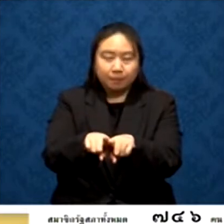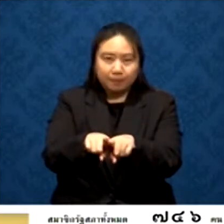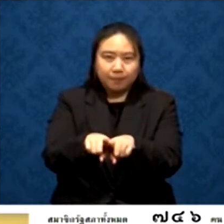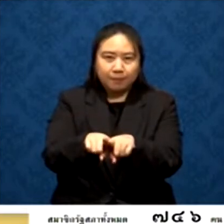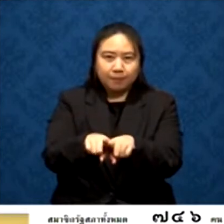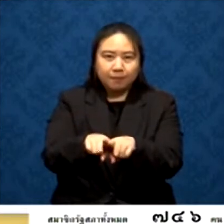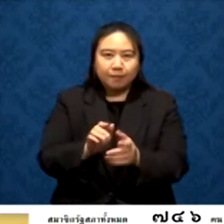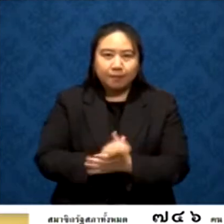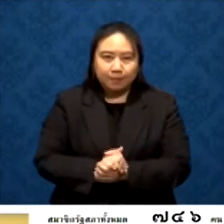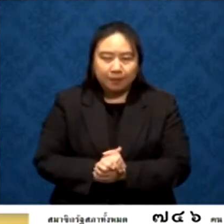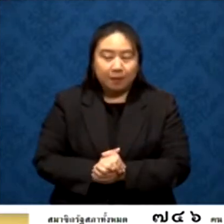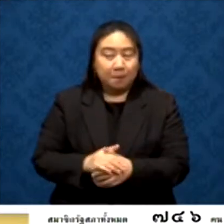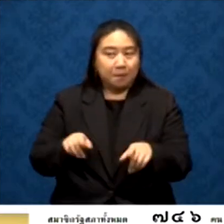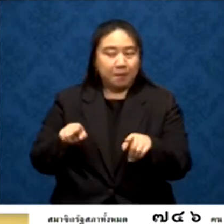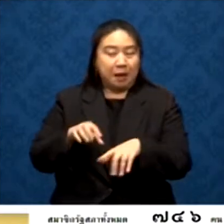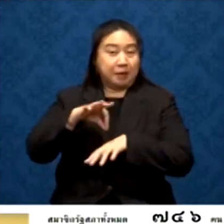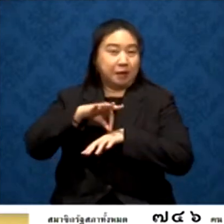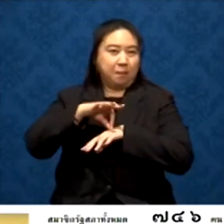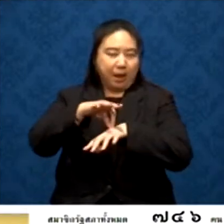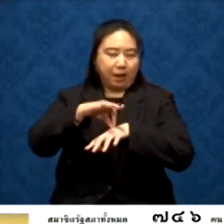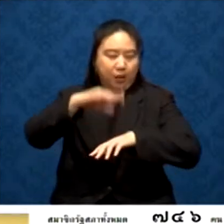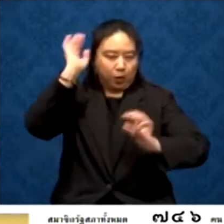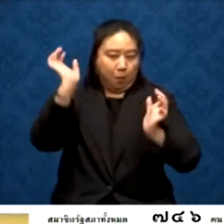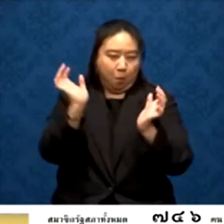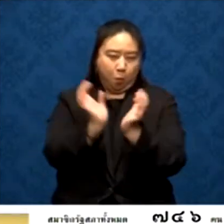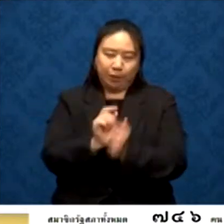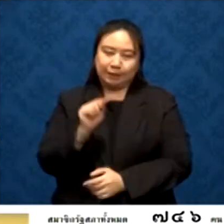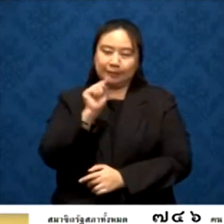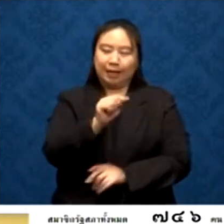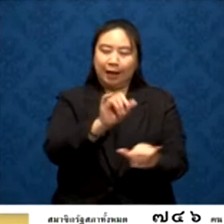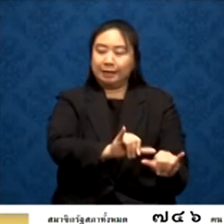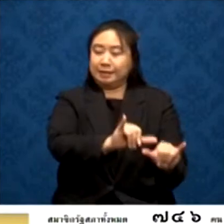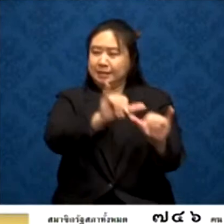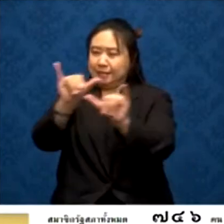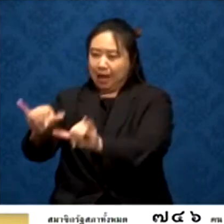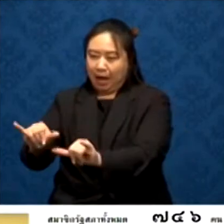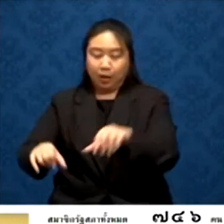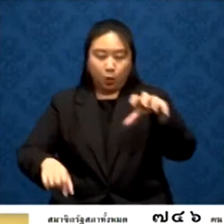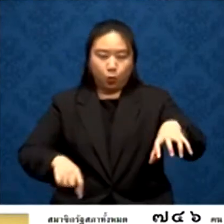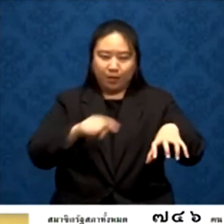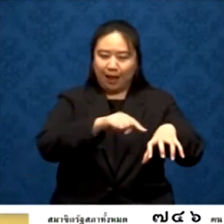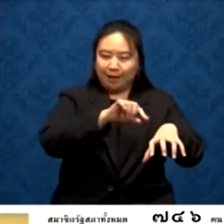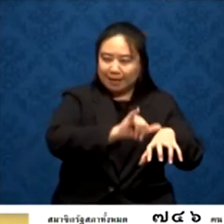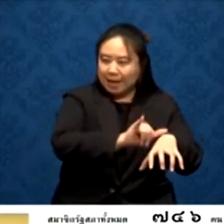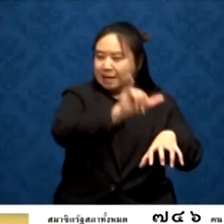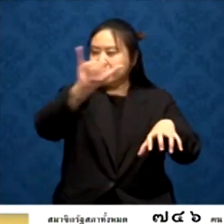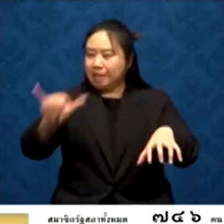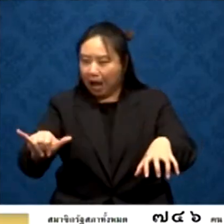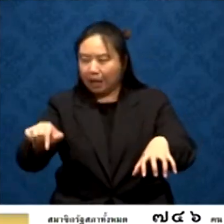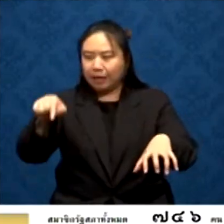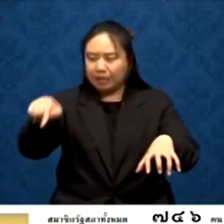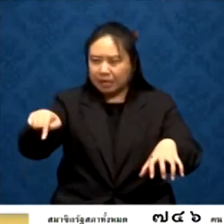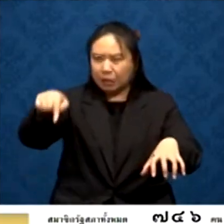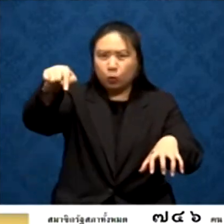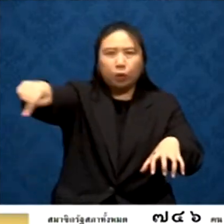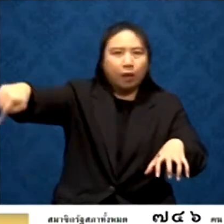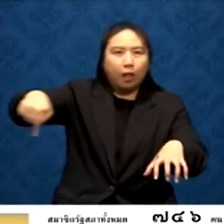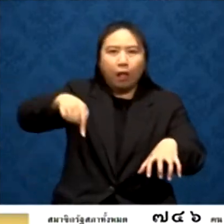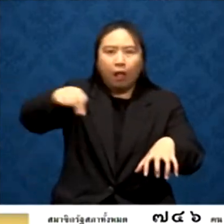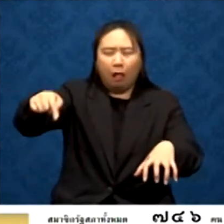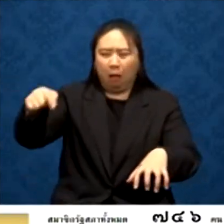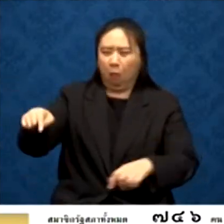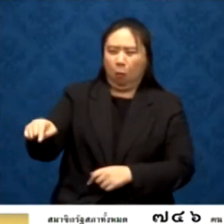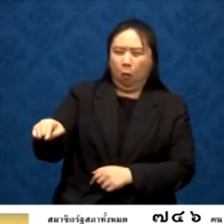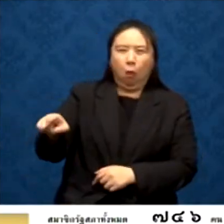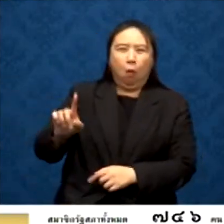ทรกแซงแต่งตั้งโยกย้ายตำรวจให้ข้ามหน่วยงานไปในที่ที่เขาไม่รู้จักและไม่อยาก